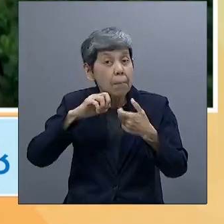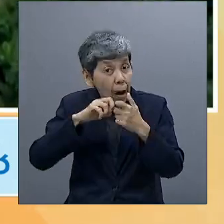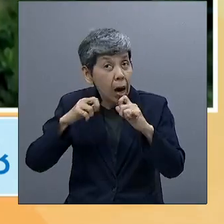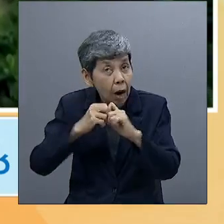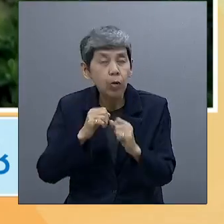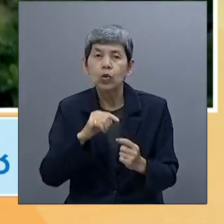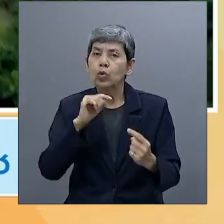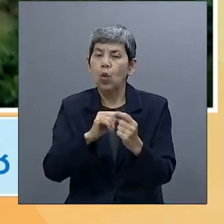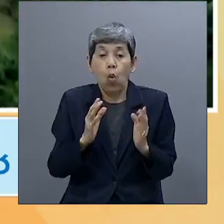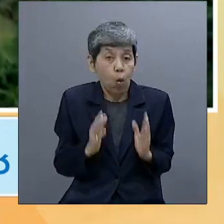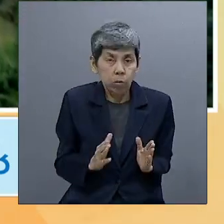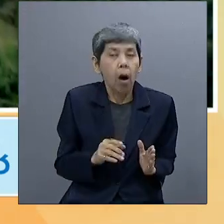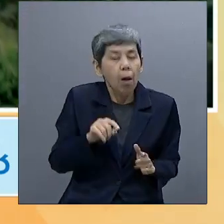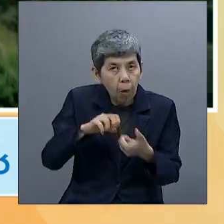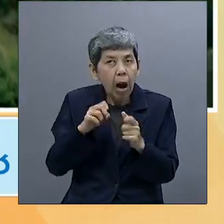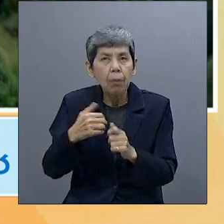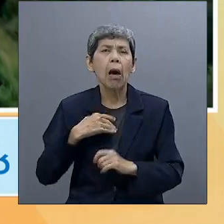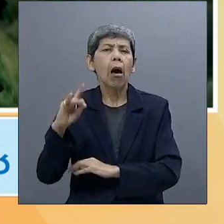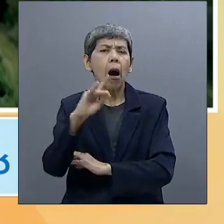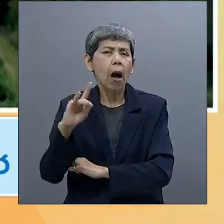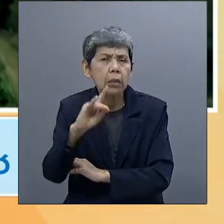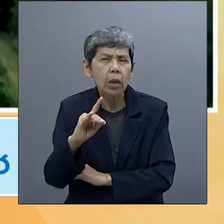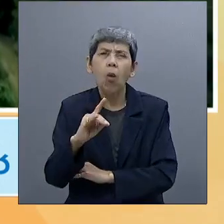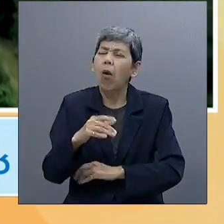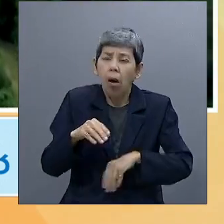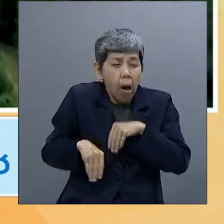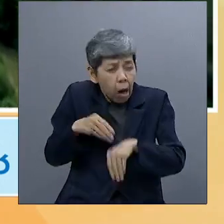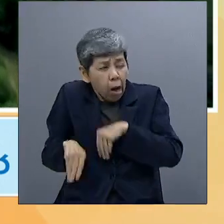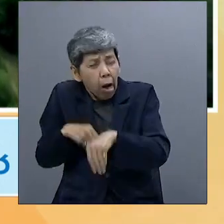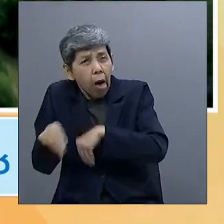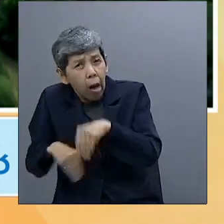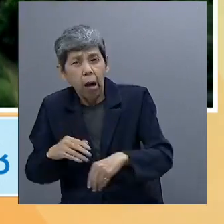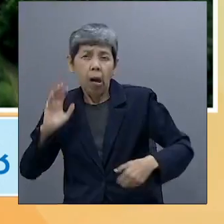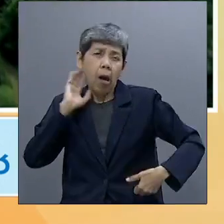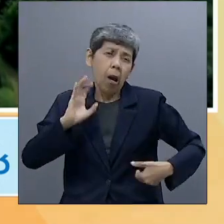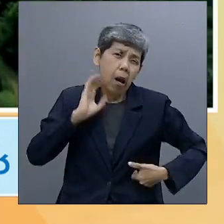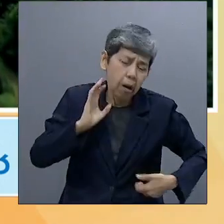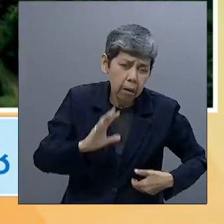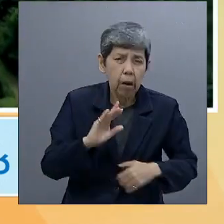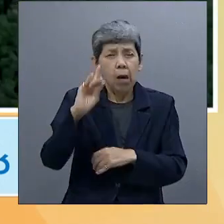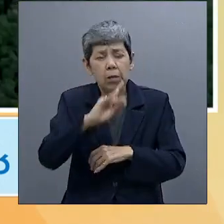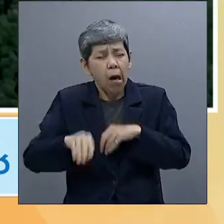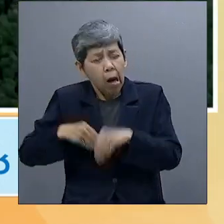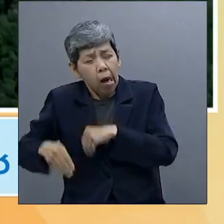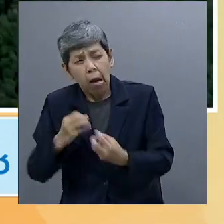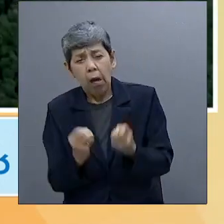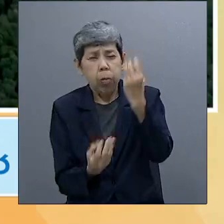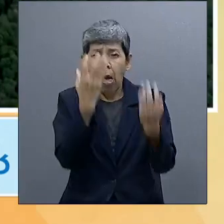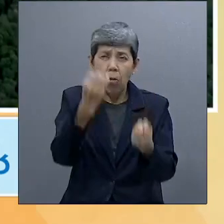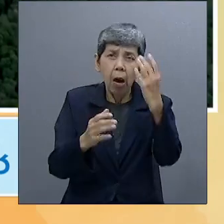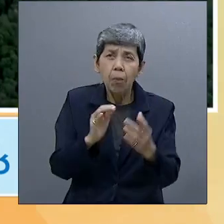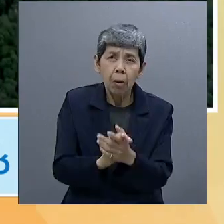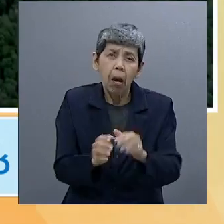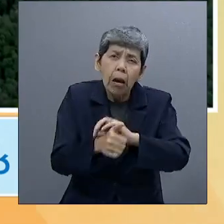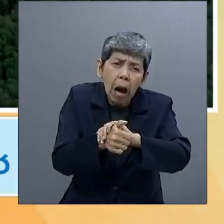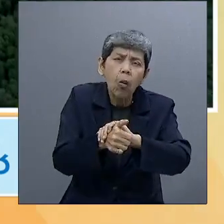เฉพาะคนเท่านั้นนะคะตอนนี้สัตว์ป่าเองก็ต้องหนีตายนะคะลิงป่าหรือว่าสัตว์ป่าอื่นๆรวมโดยเฉพาะเต่า